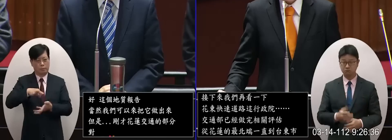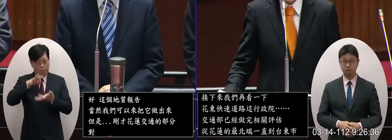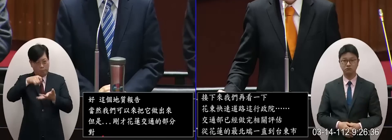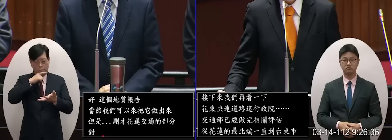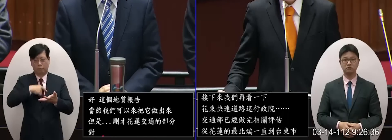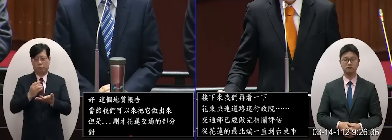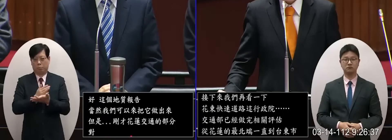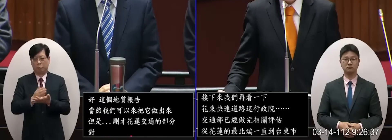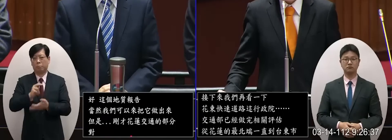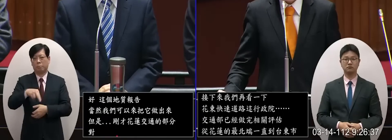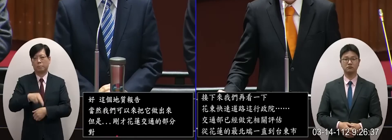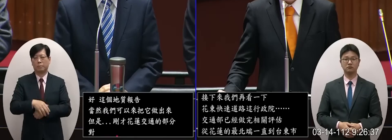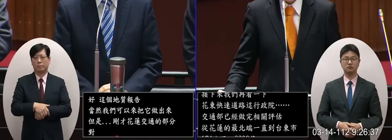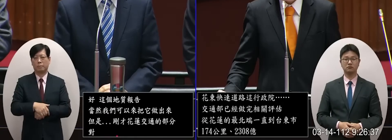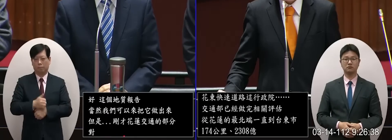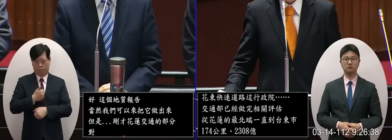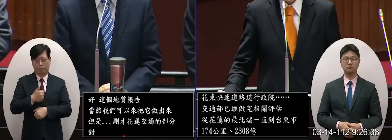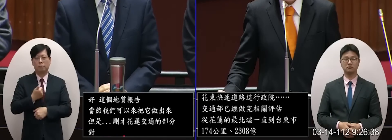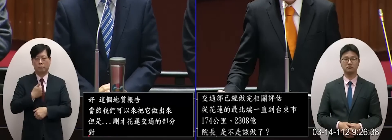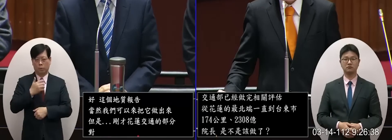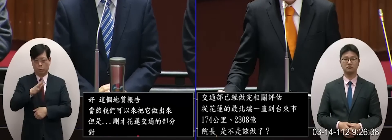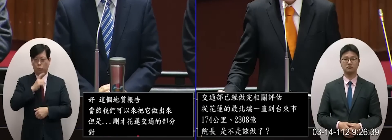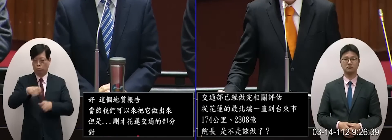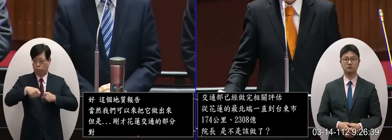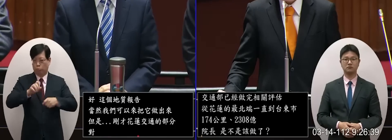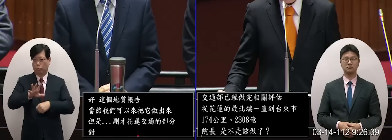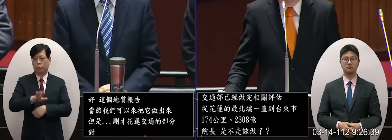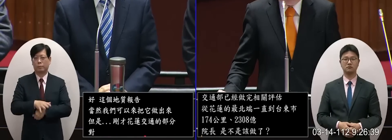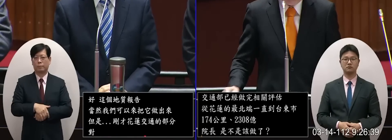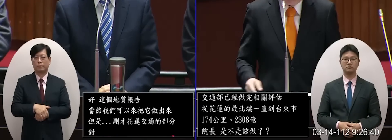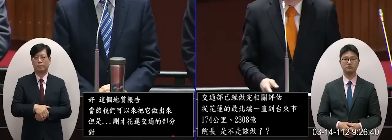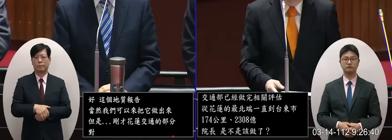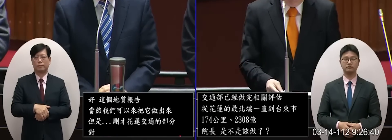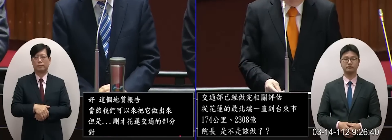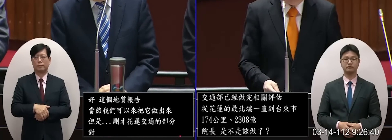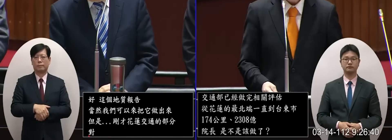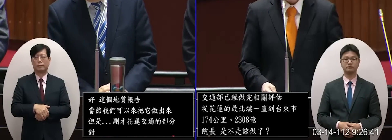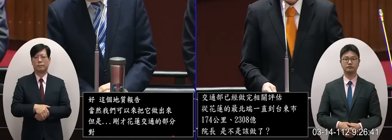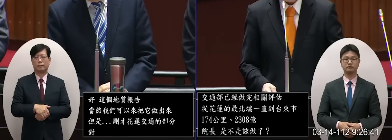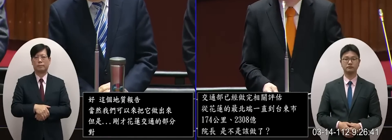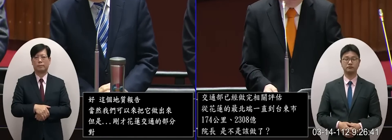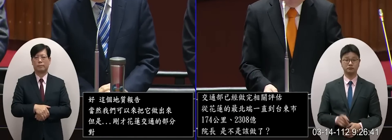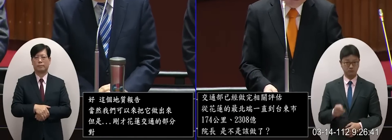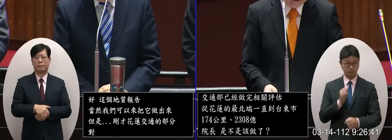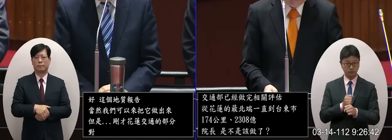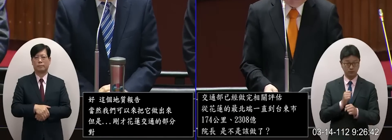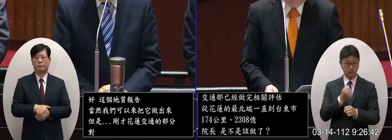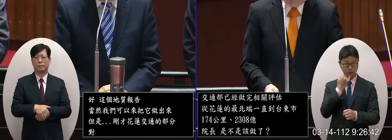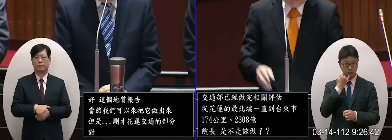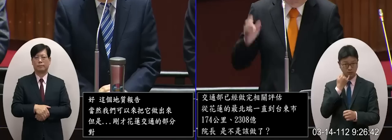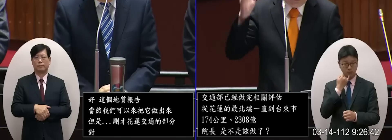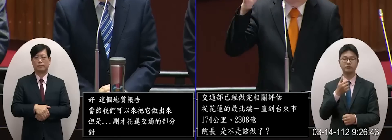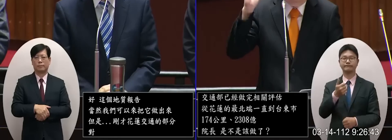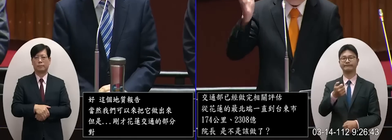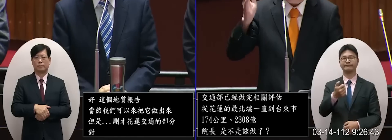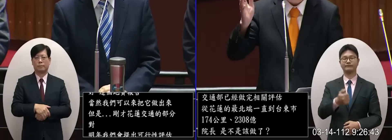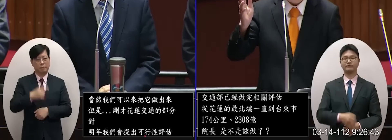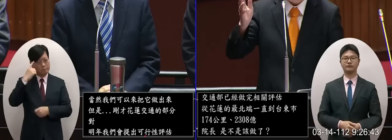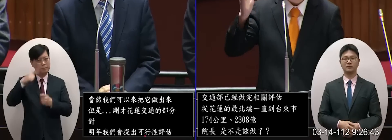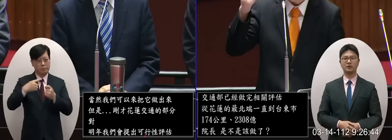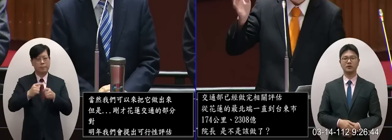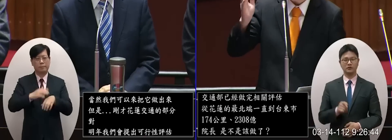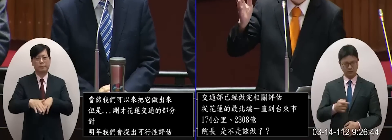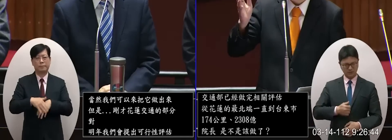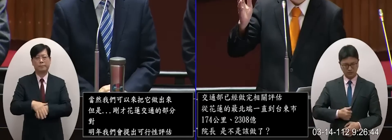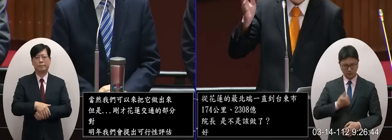可行性评估，确实是有这样的规划。 好， 确实可以做好，谢谢。因为太值